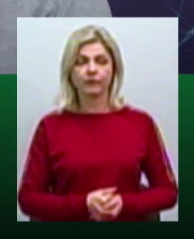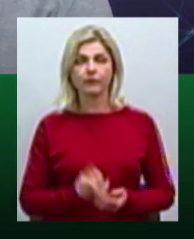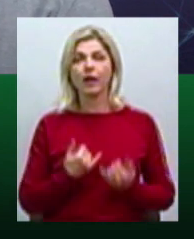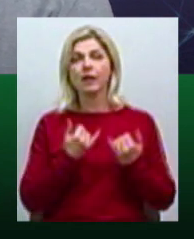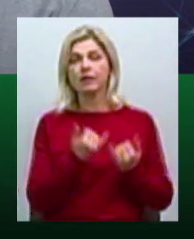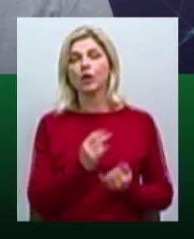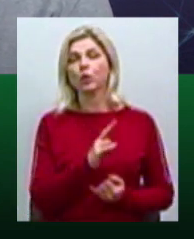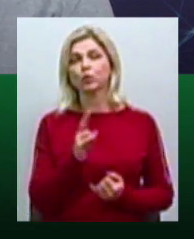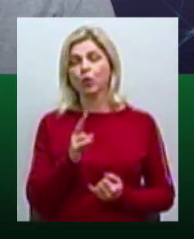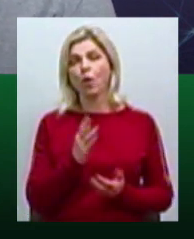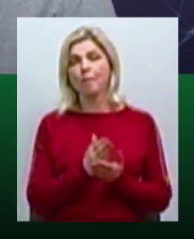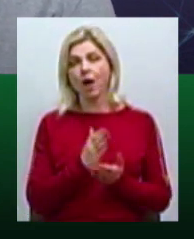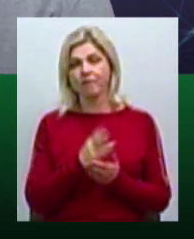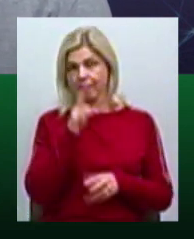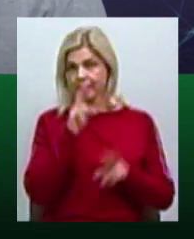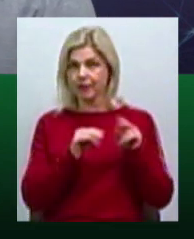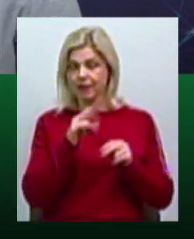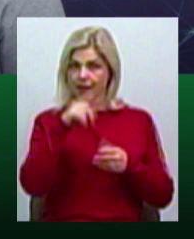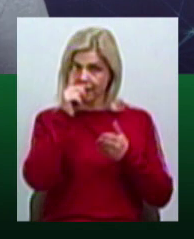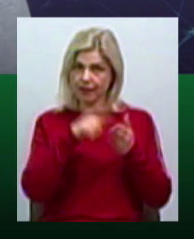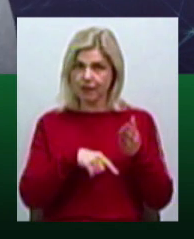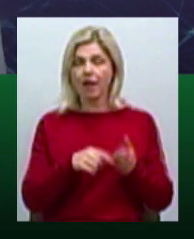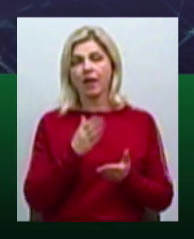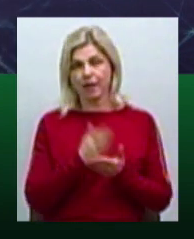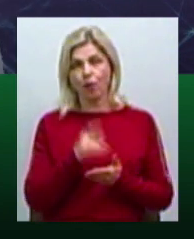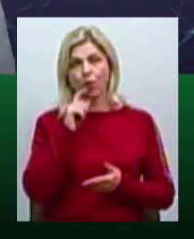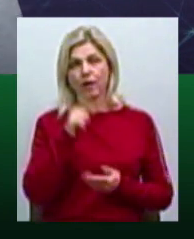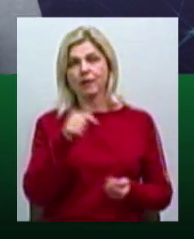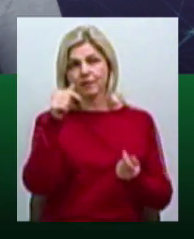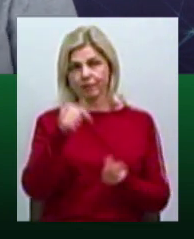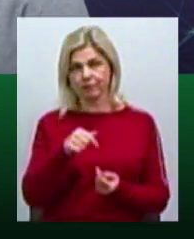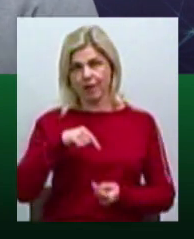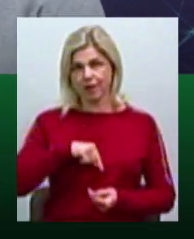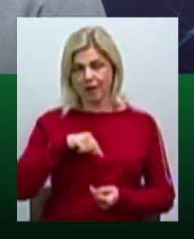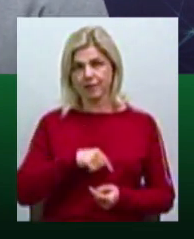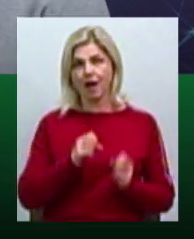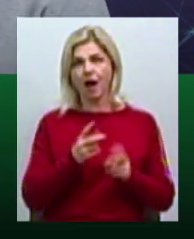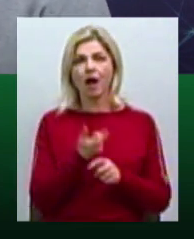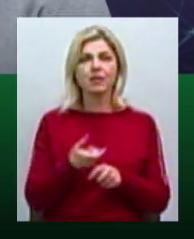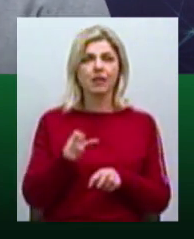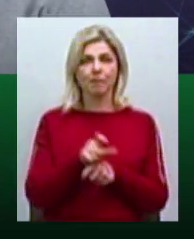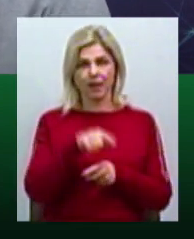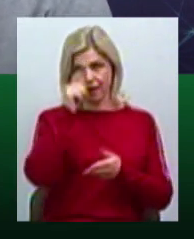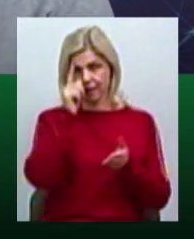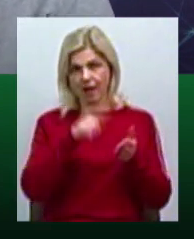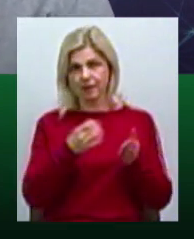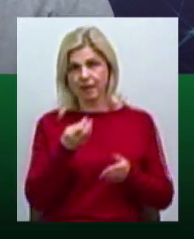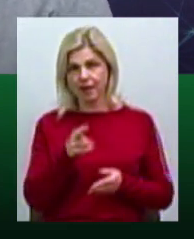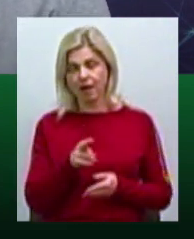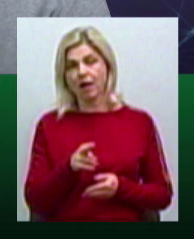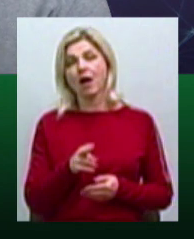надії, да, українцям така ще притаманна риса, як надмірна надія, да, називаємо її так,